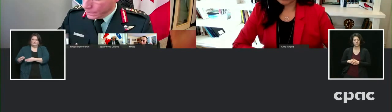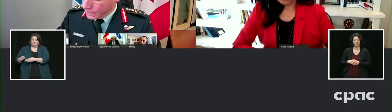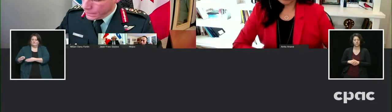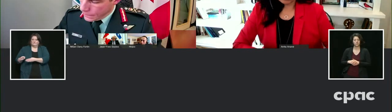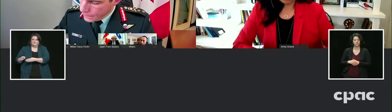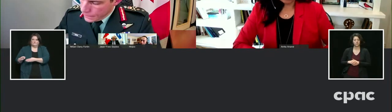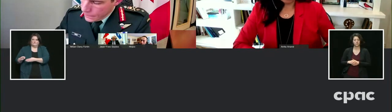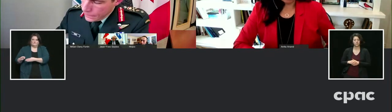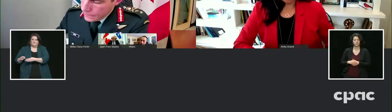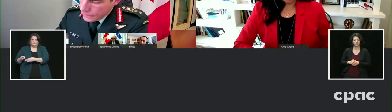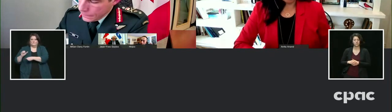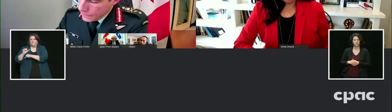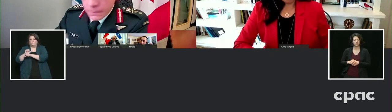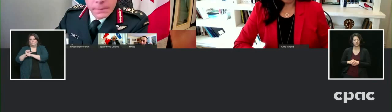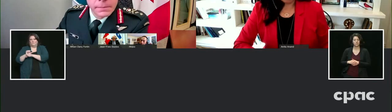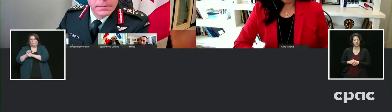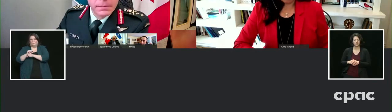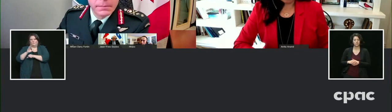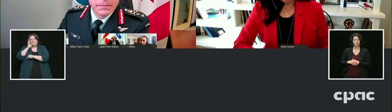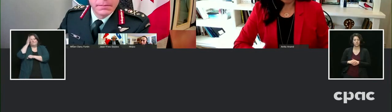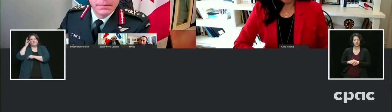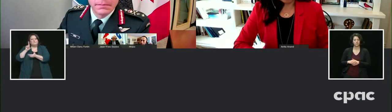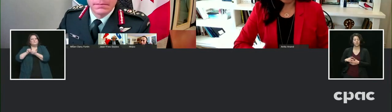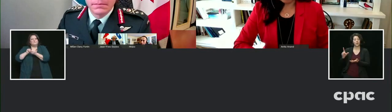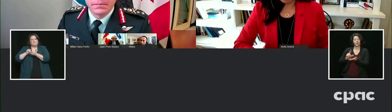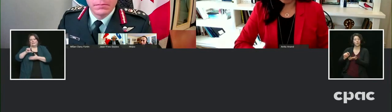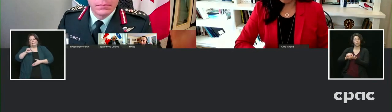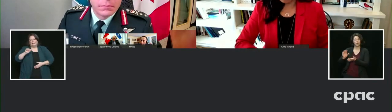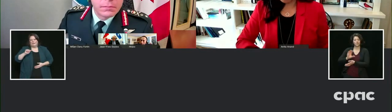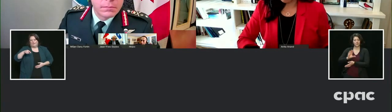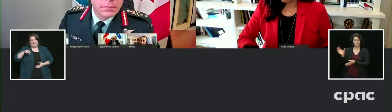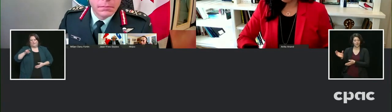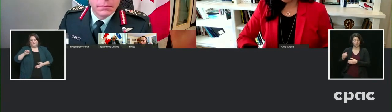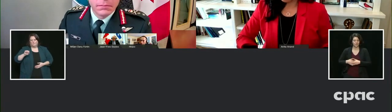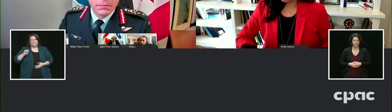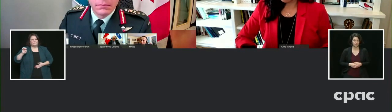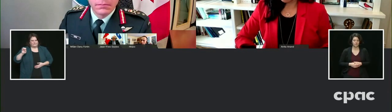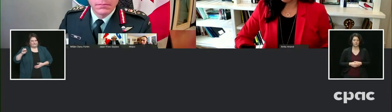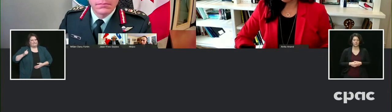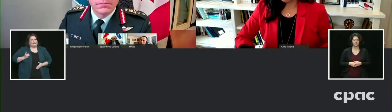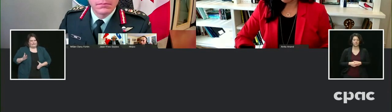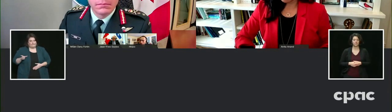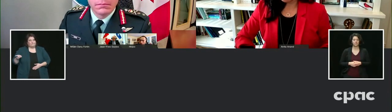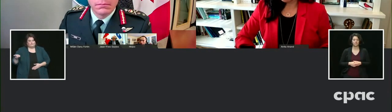de Catherine Lévesque de la Presse canadienne. Please go ahead. À vous la parole.